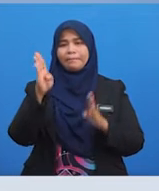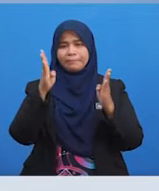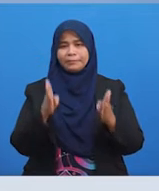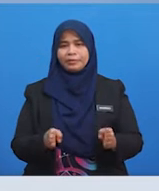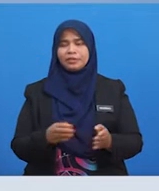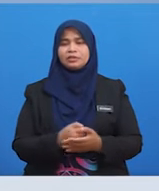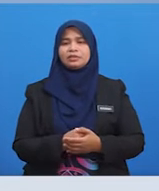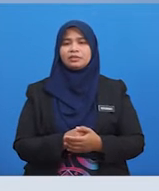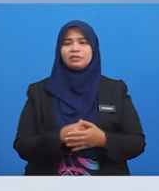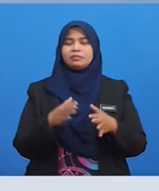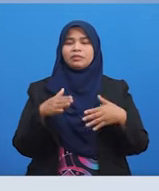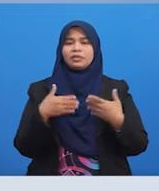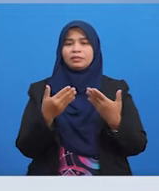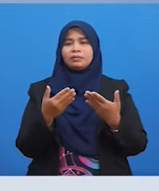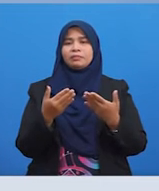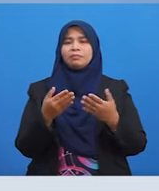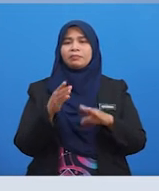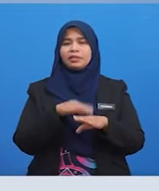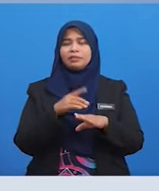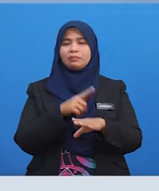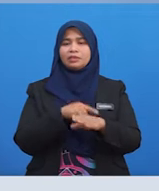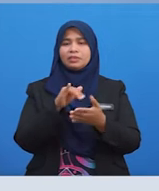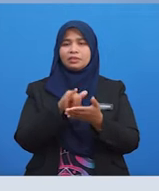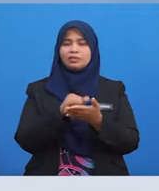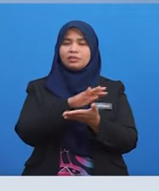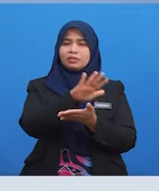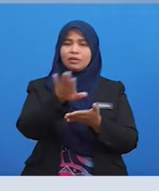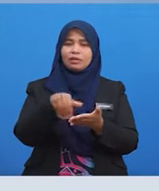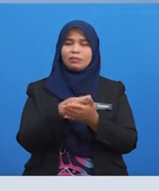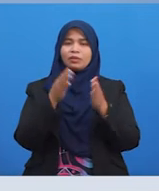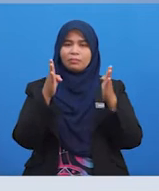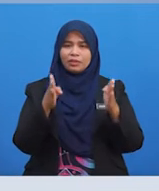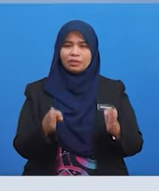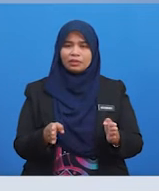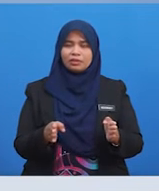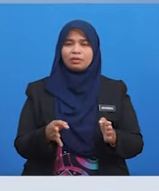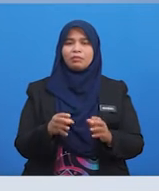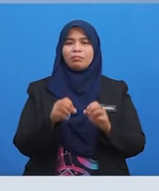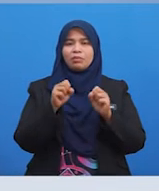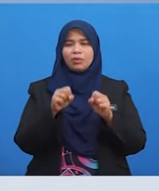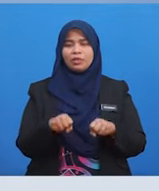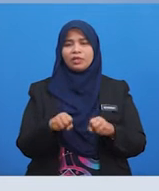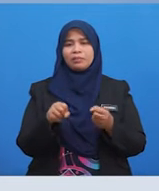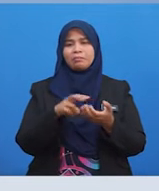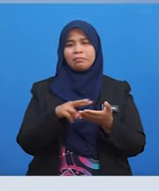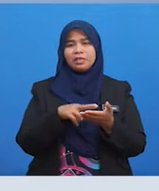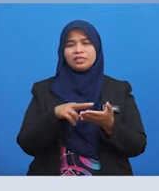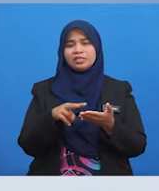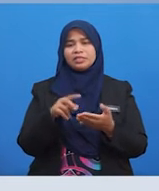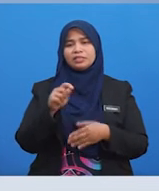tu? Pada masa itu, semua bangsa berupaya